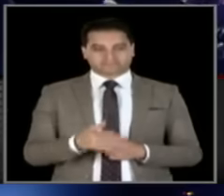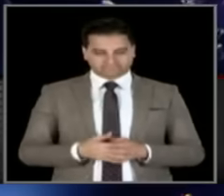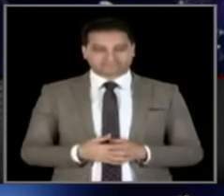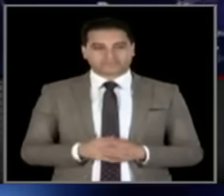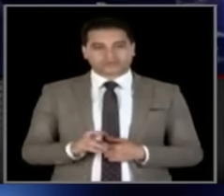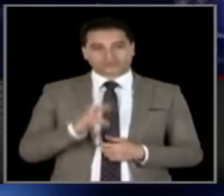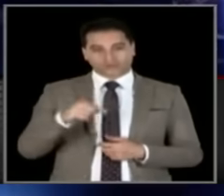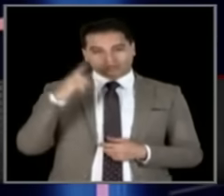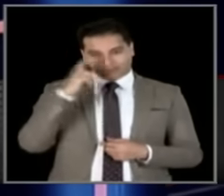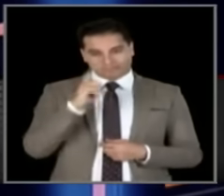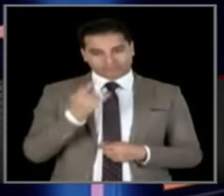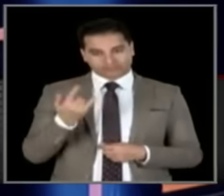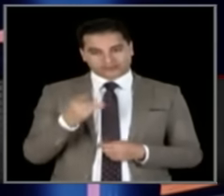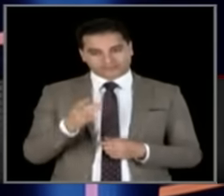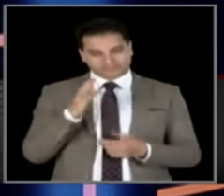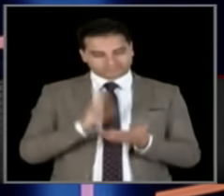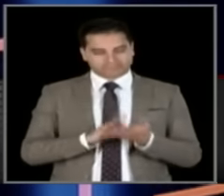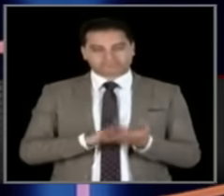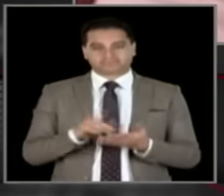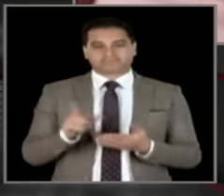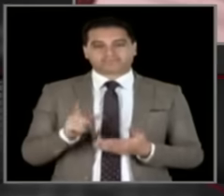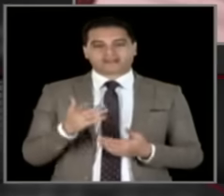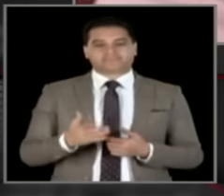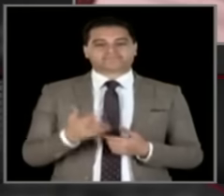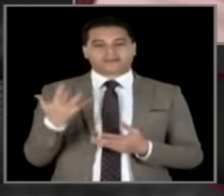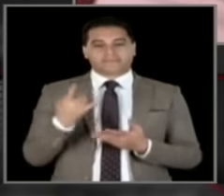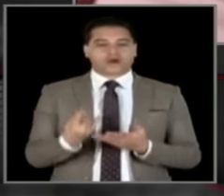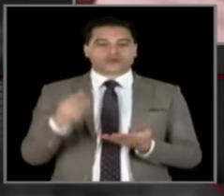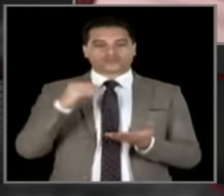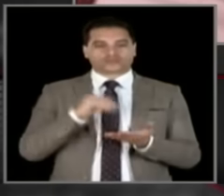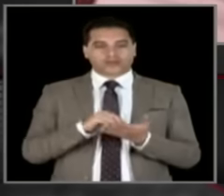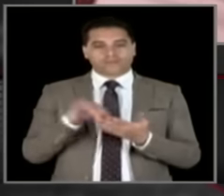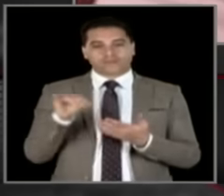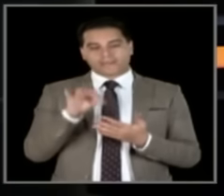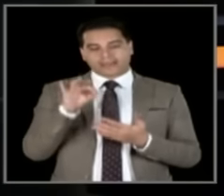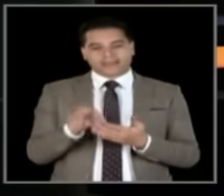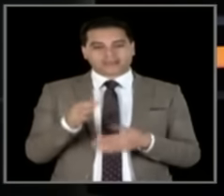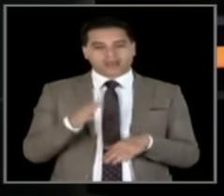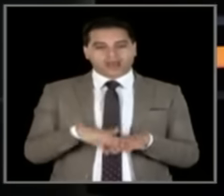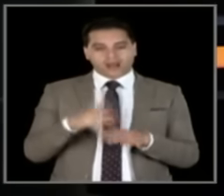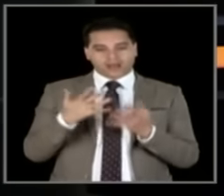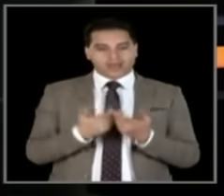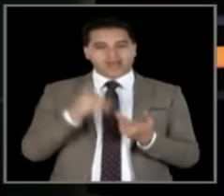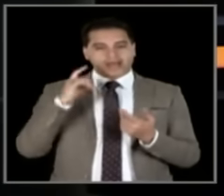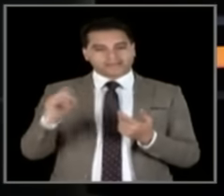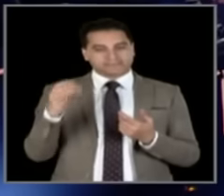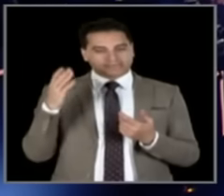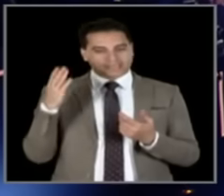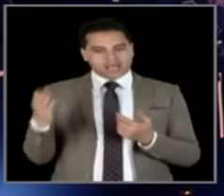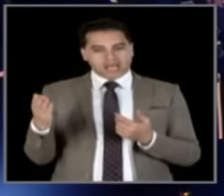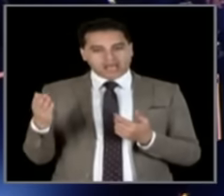سؤال صعب، برافو عليك. 10 نقاط مهمين جدا لجامعة أسيوط 50،